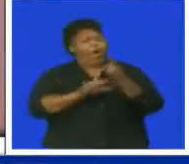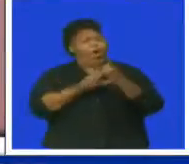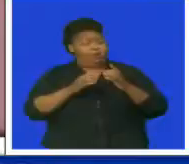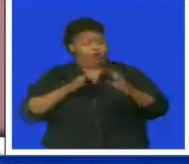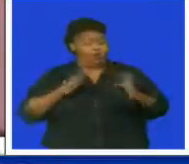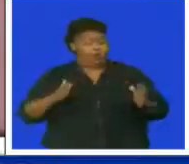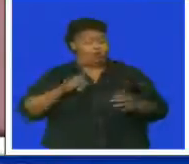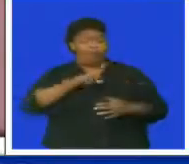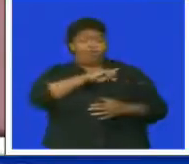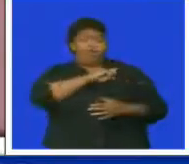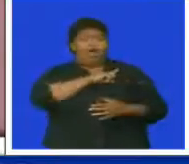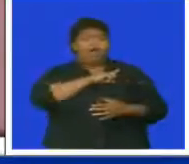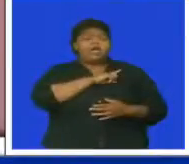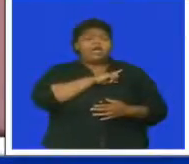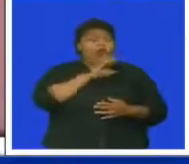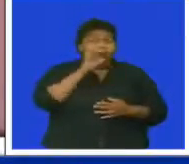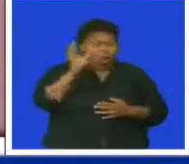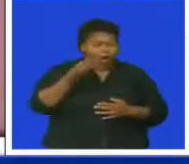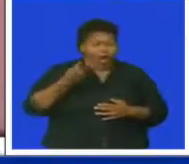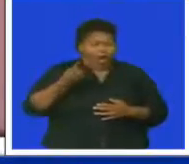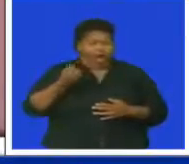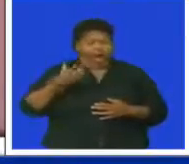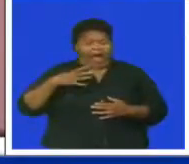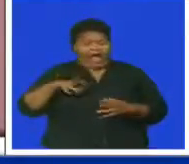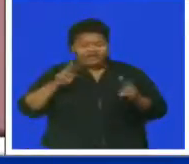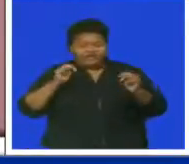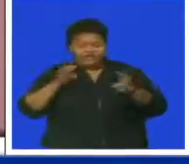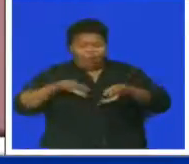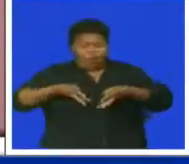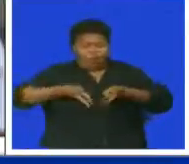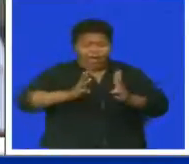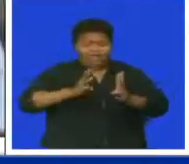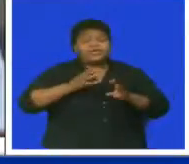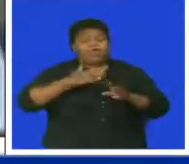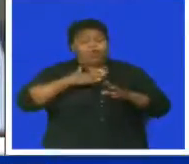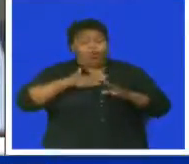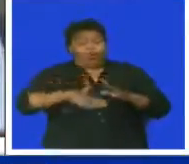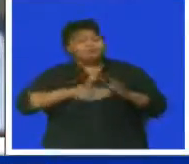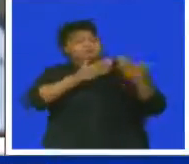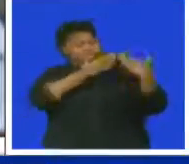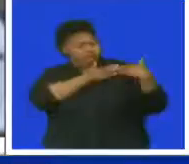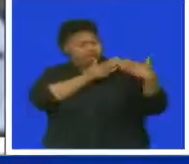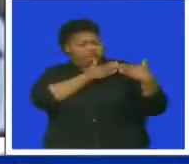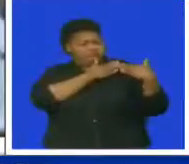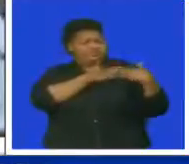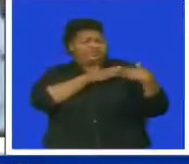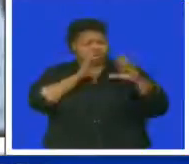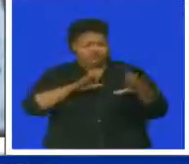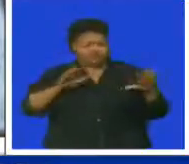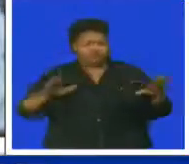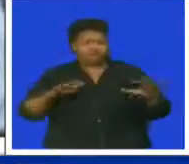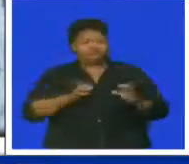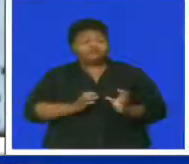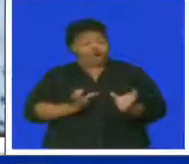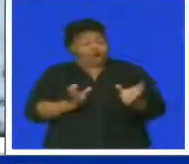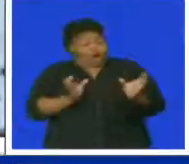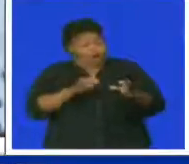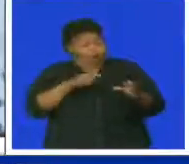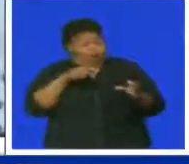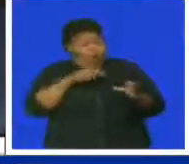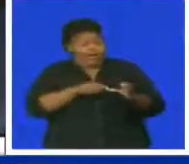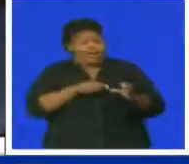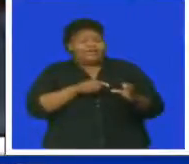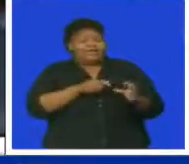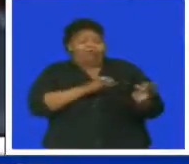tekufundza letiphephile nekuthi nathi siphephe sonke sibamba besikolo. Leli bandla lithi litawuchubekela nakulamanye amakolishi